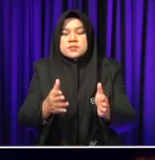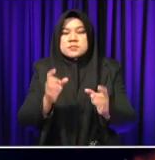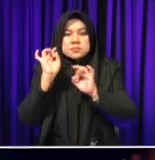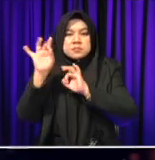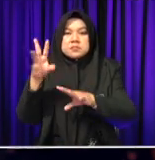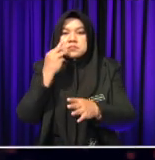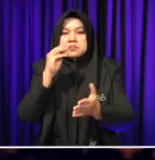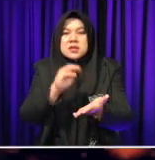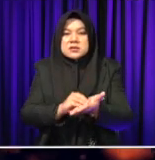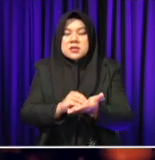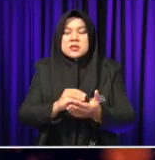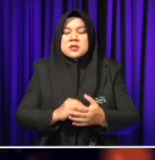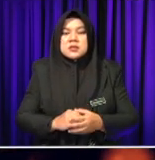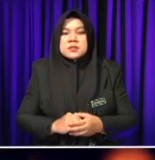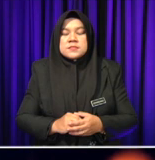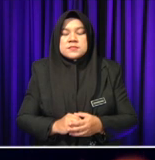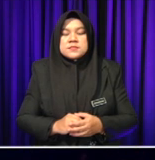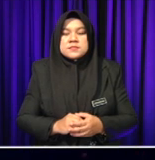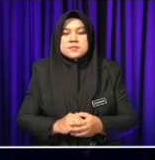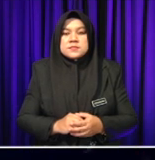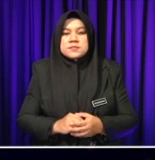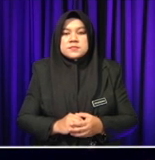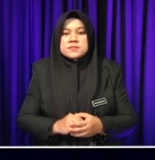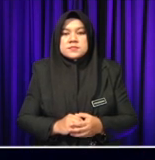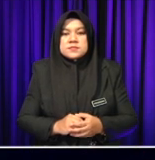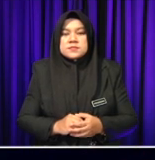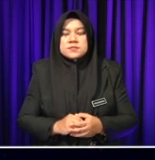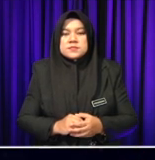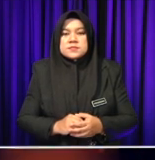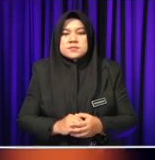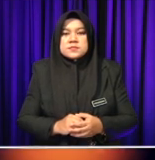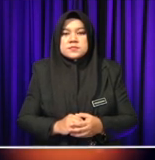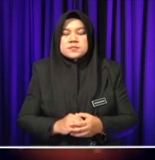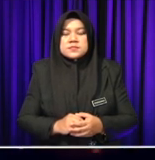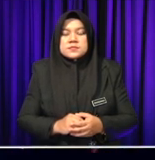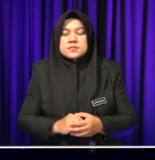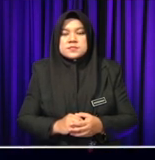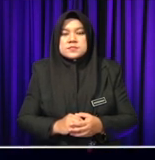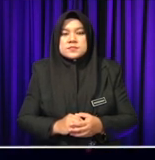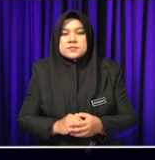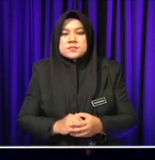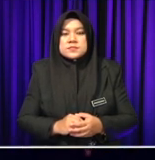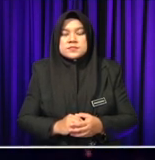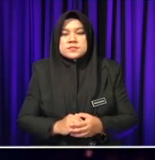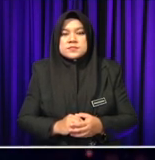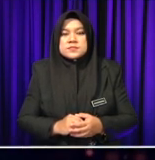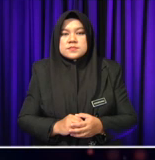Allah the last one Siapa yang nak bantu Ustazah satu lagi